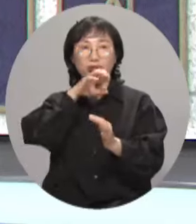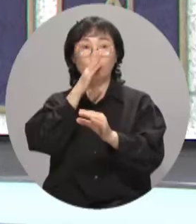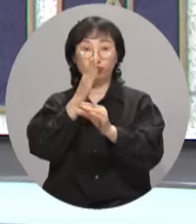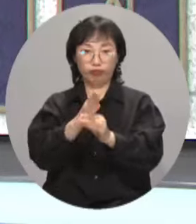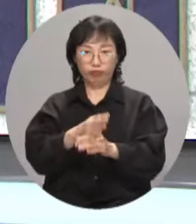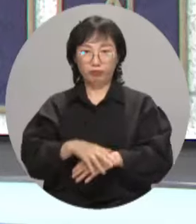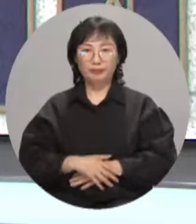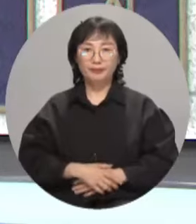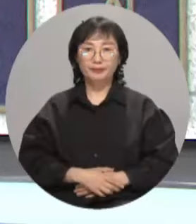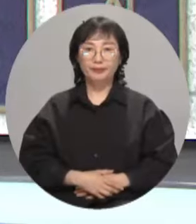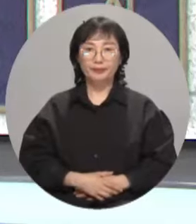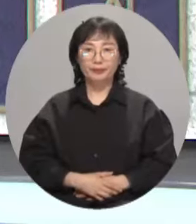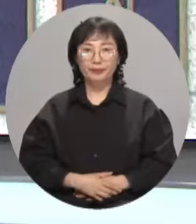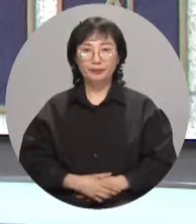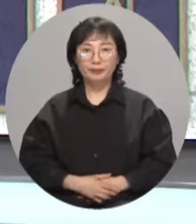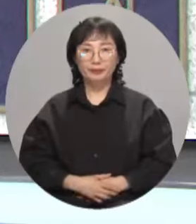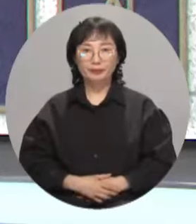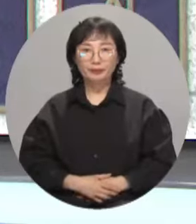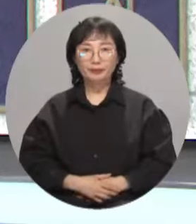현호